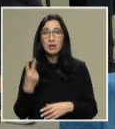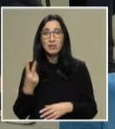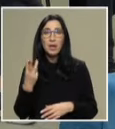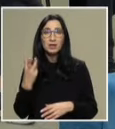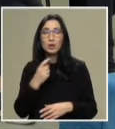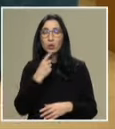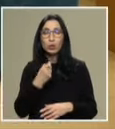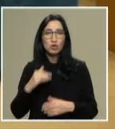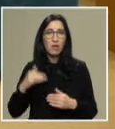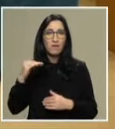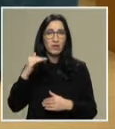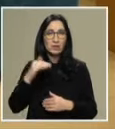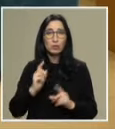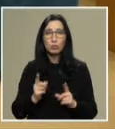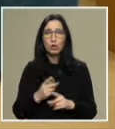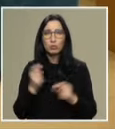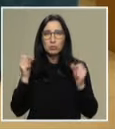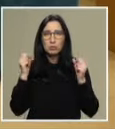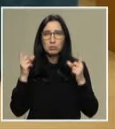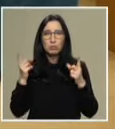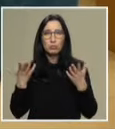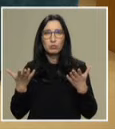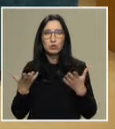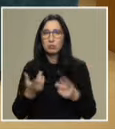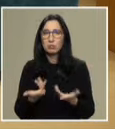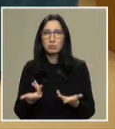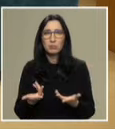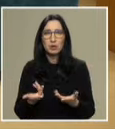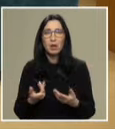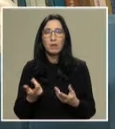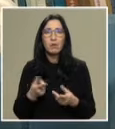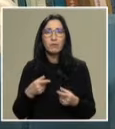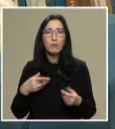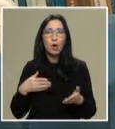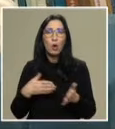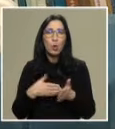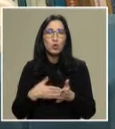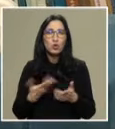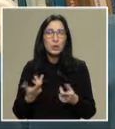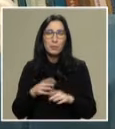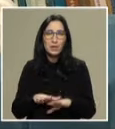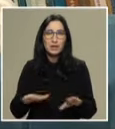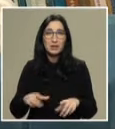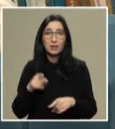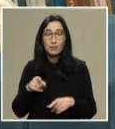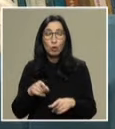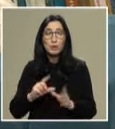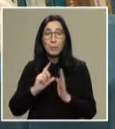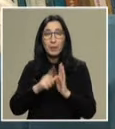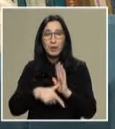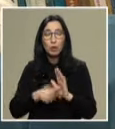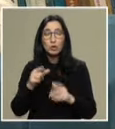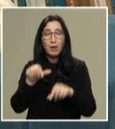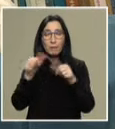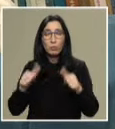2-3 годишна възраст, което е изключително, в ущърб на децата, защото точно в този период те